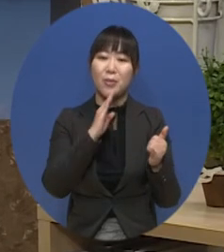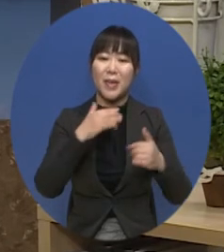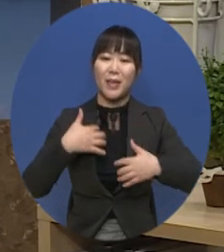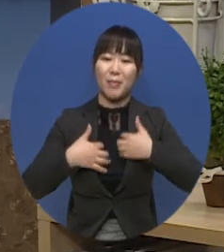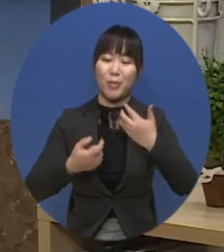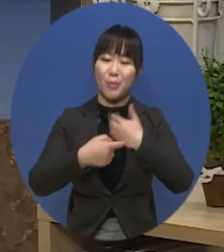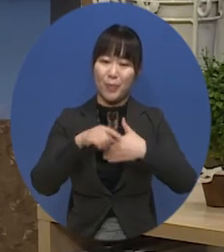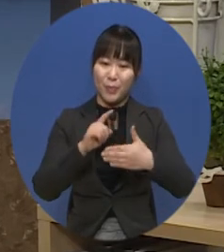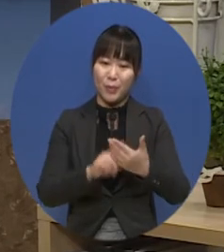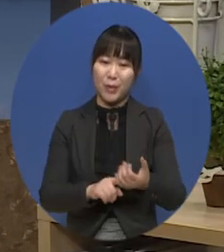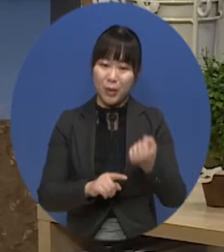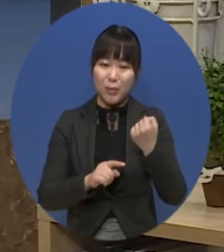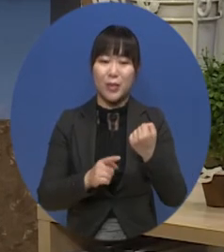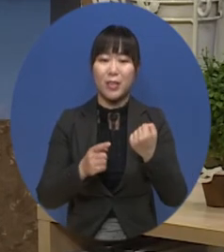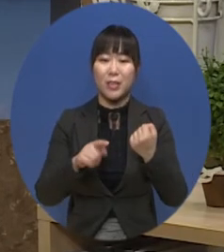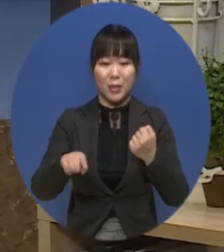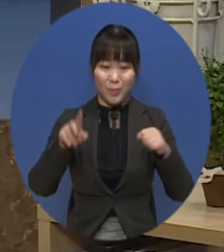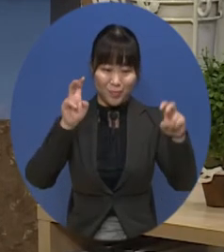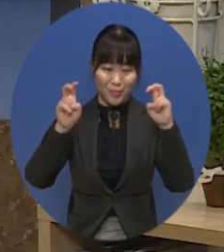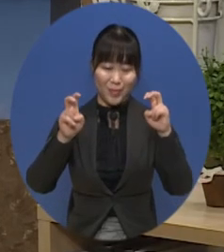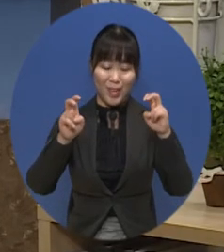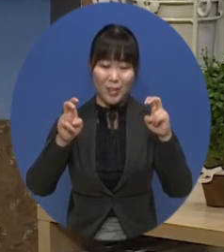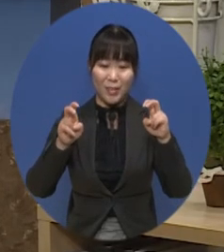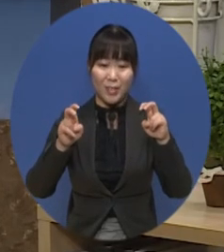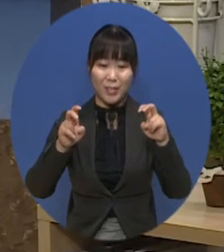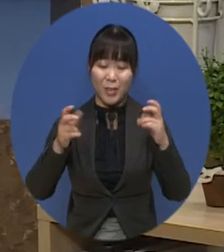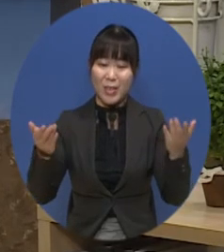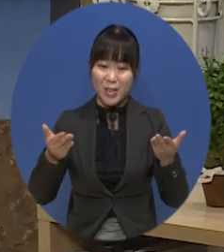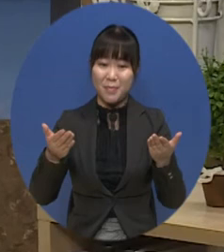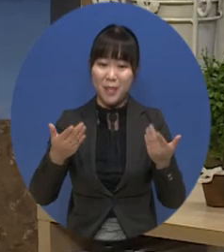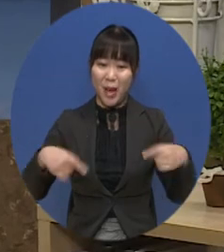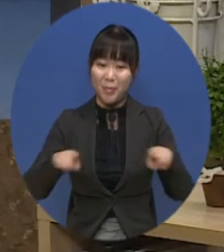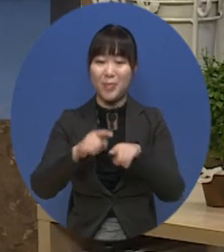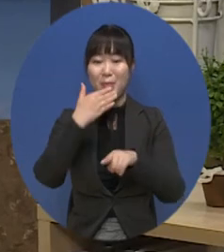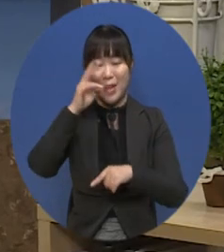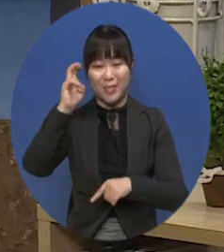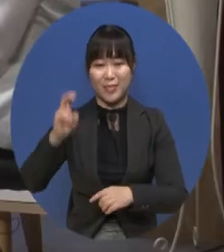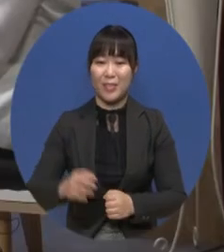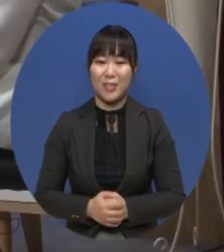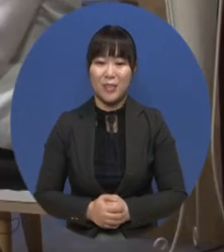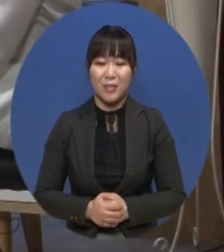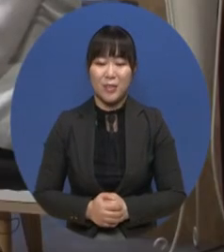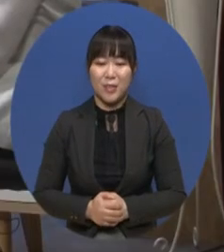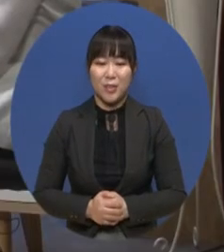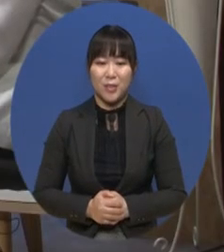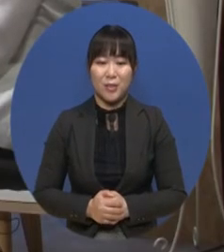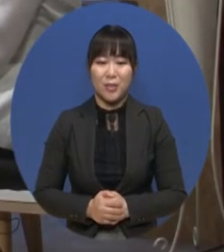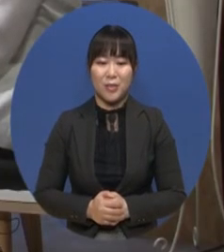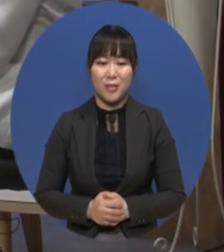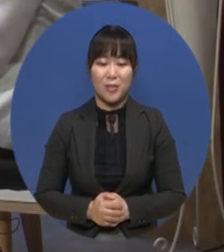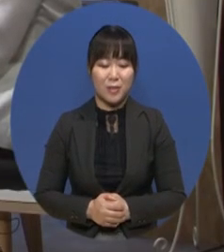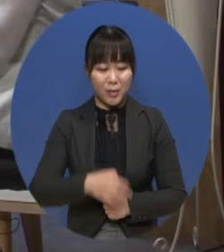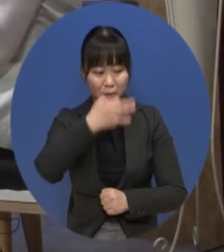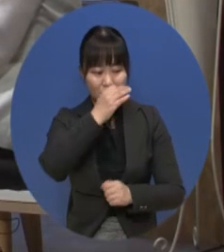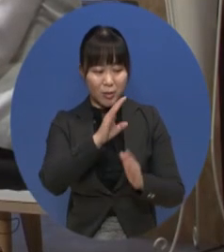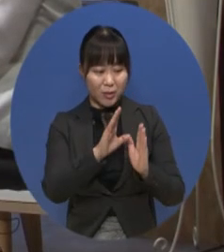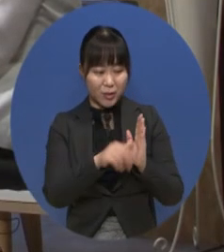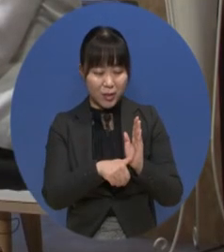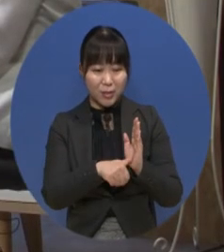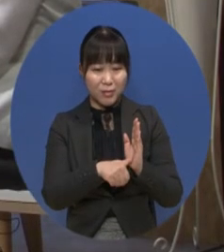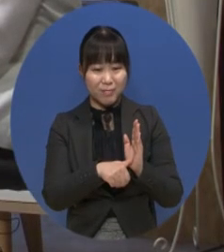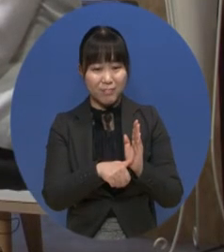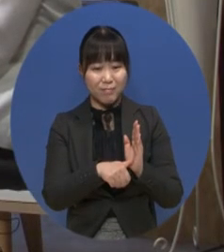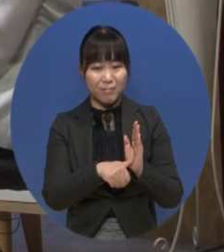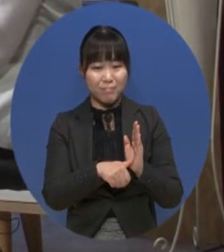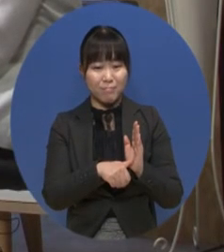기쁜 마음으로 이 소소한 소통을 함께 하고 네. 있지 않을까 하는 네. 생각이 듭니다. 네, 근데 그 힘드셨던 순간은 그러면 이제 좀